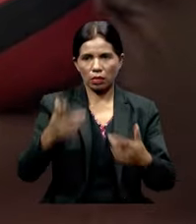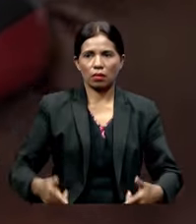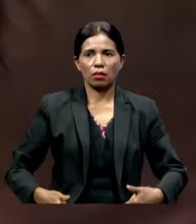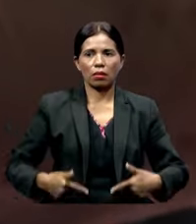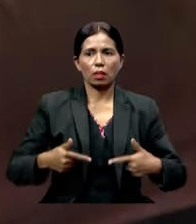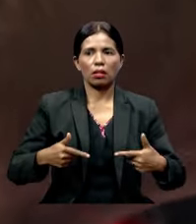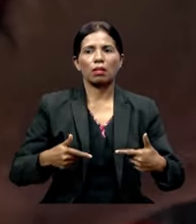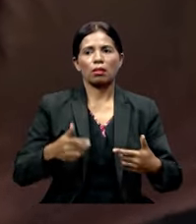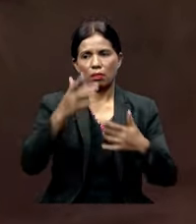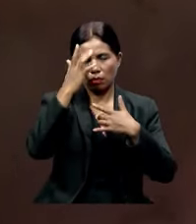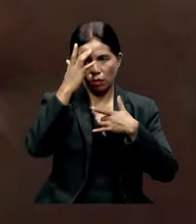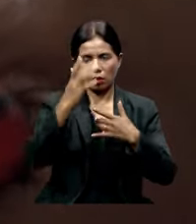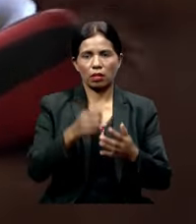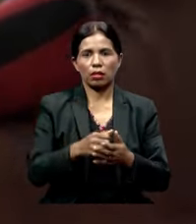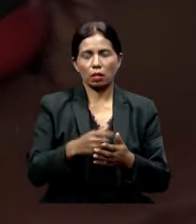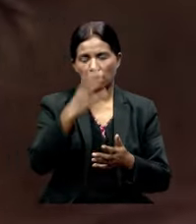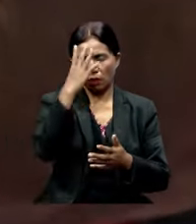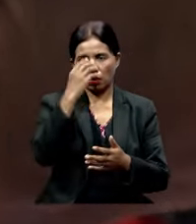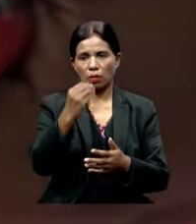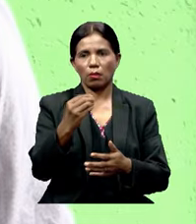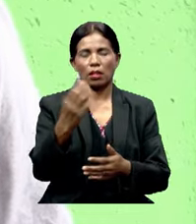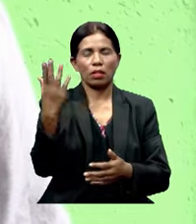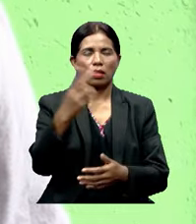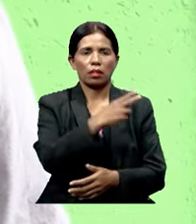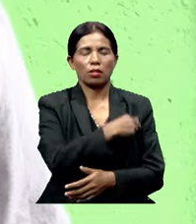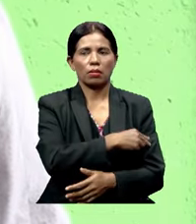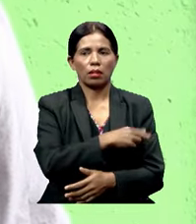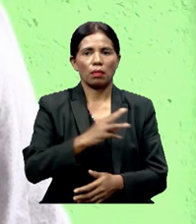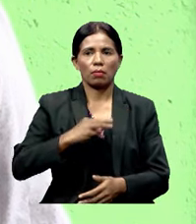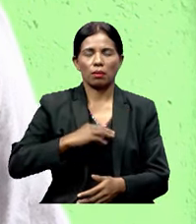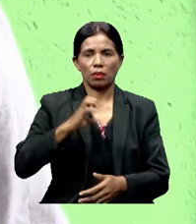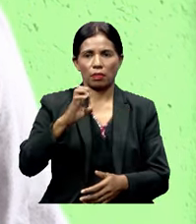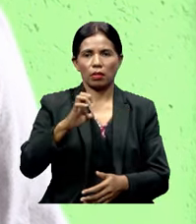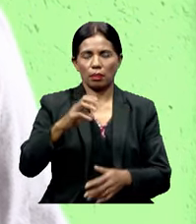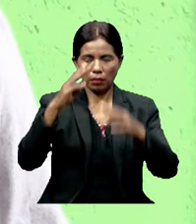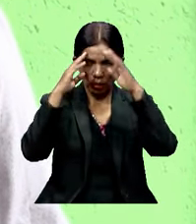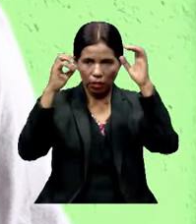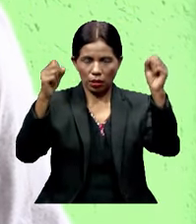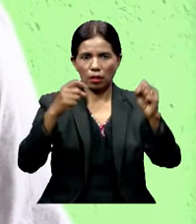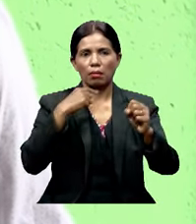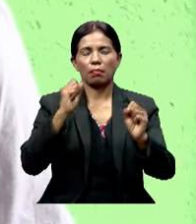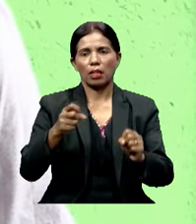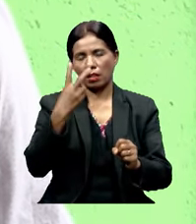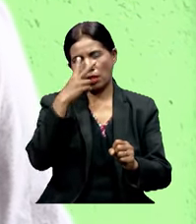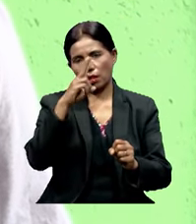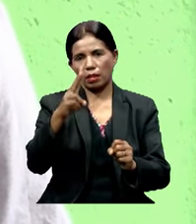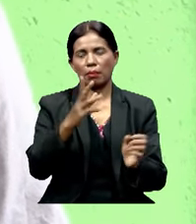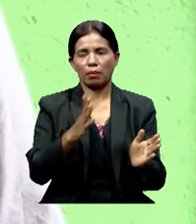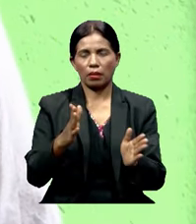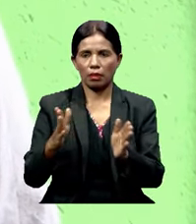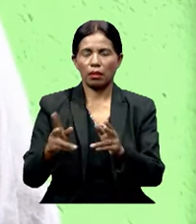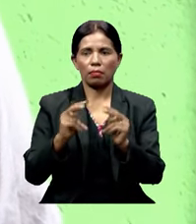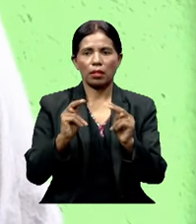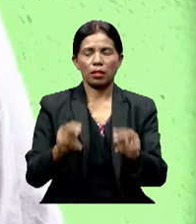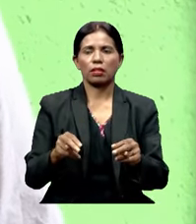kondisang moras nebe ni basela iha mau bisi. Tan su presidente orienta para nene hare prepara netik nesida di